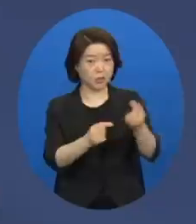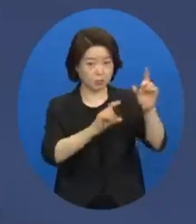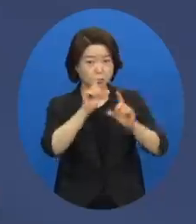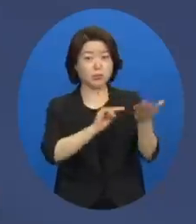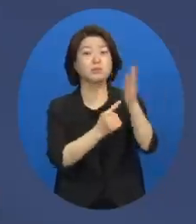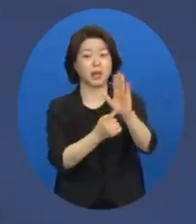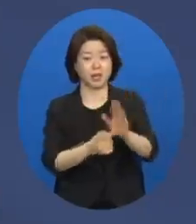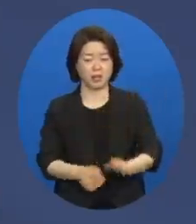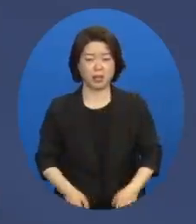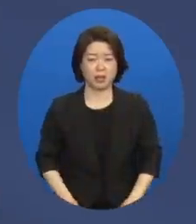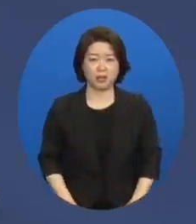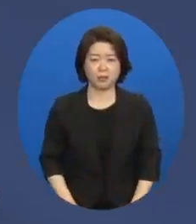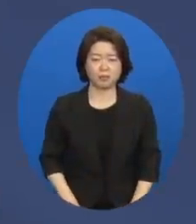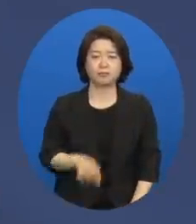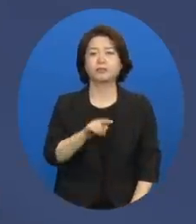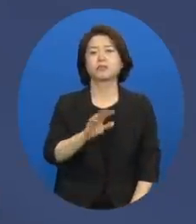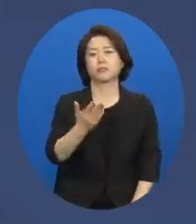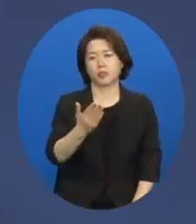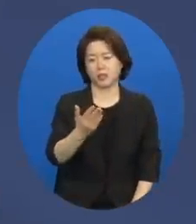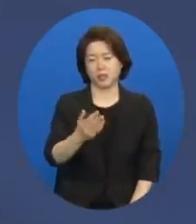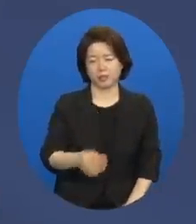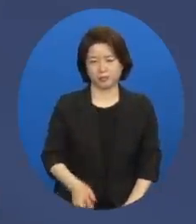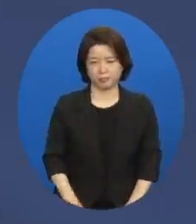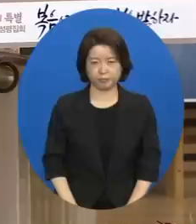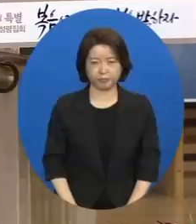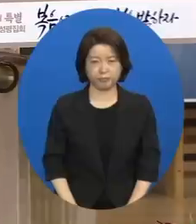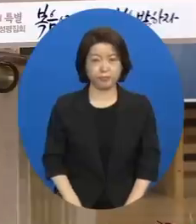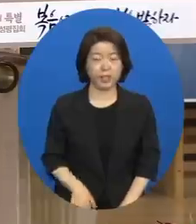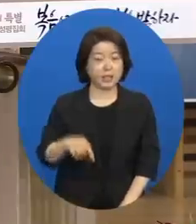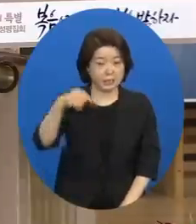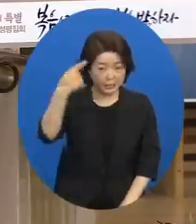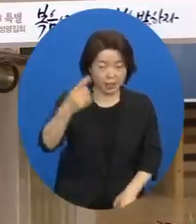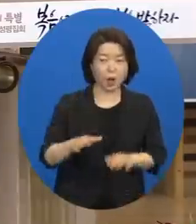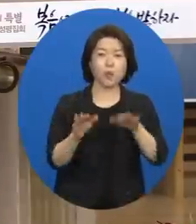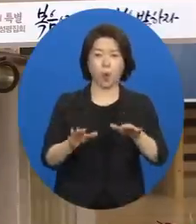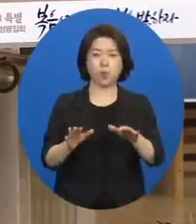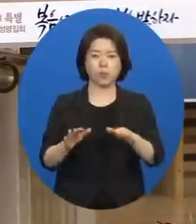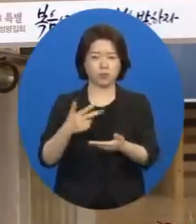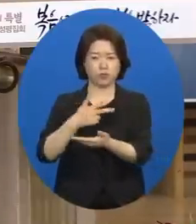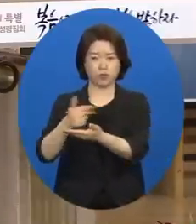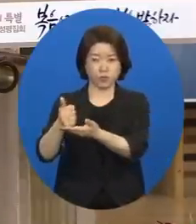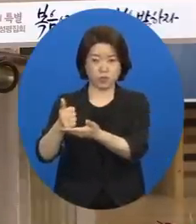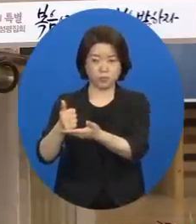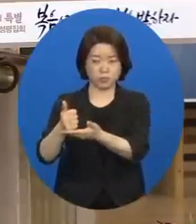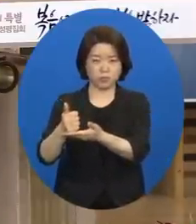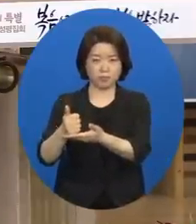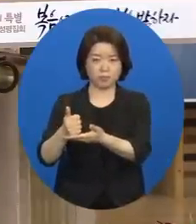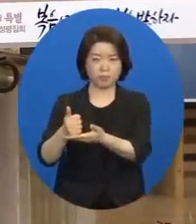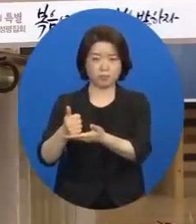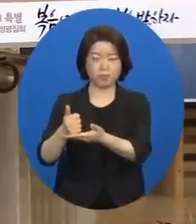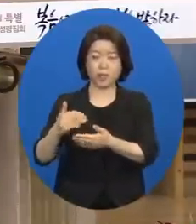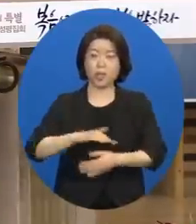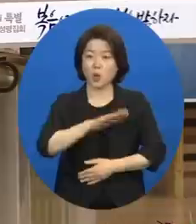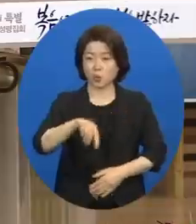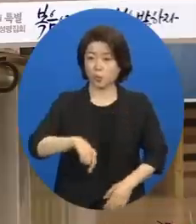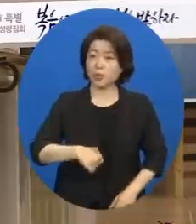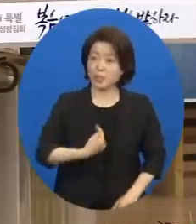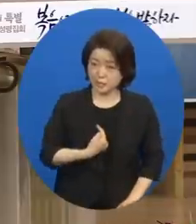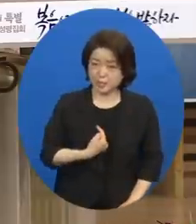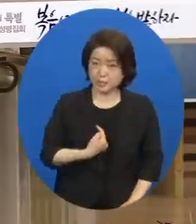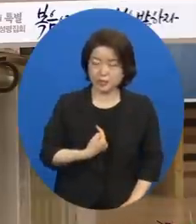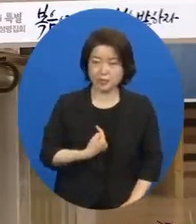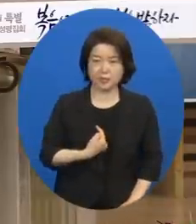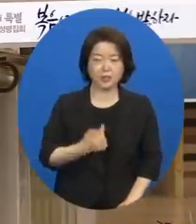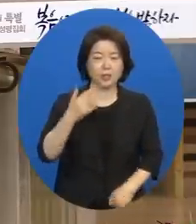이렇게 되어졌습니다. 자, 이제 오늘 주님은 여기 이렇게 우리 자신들이